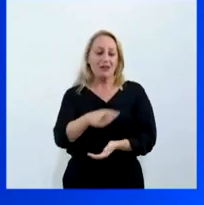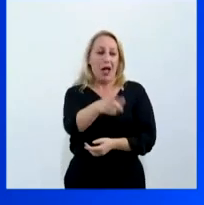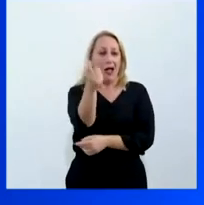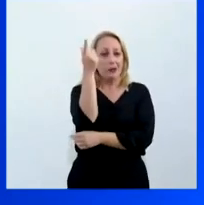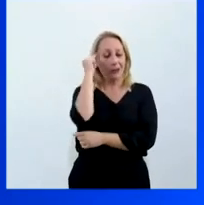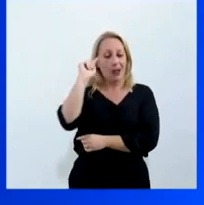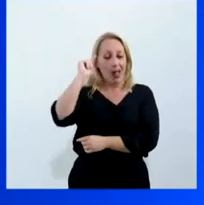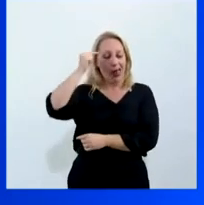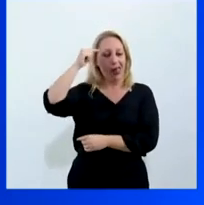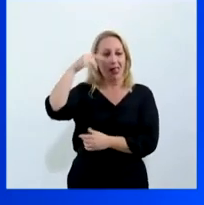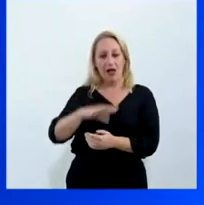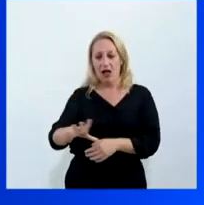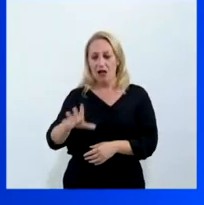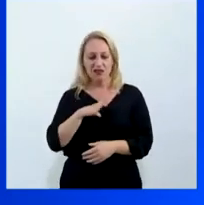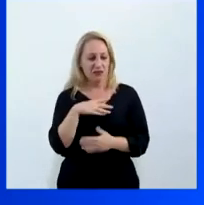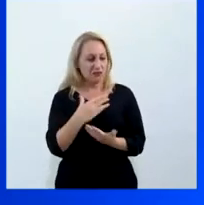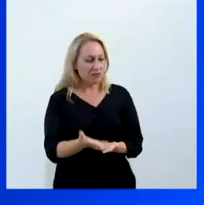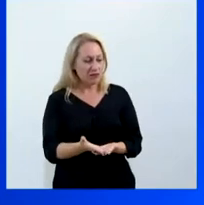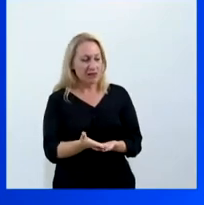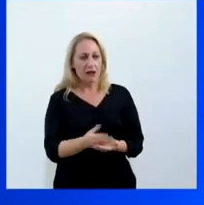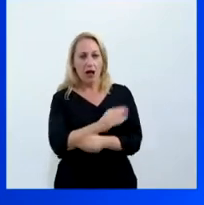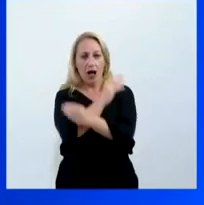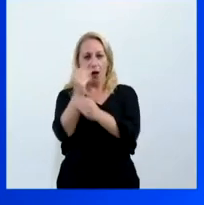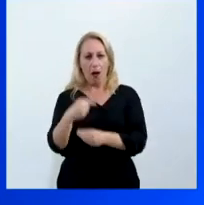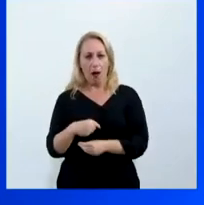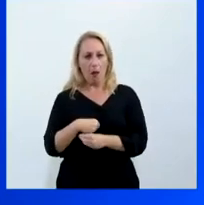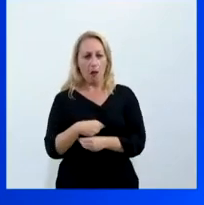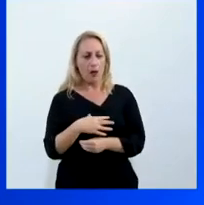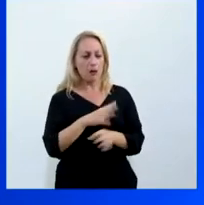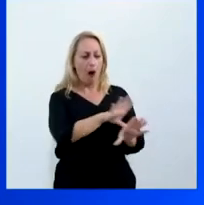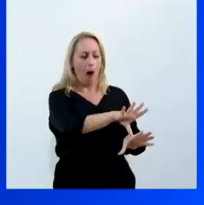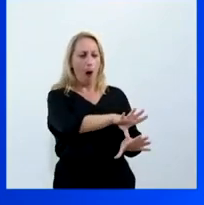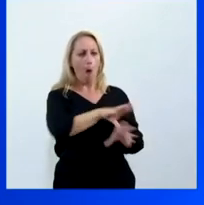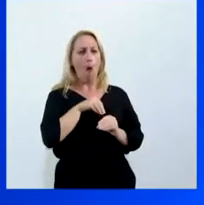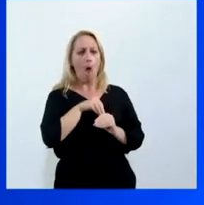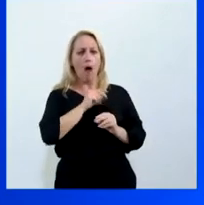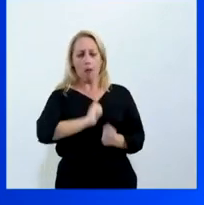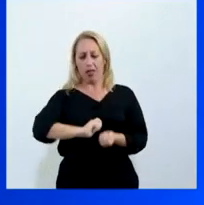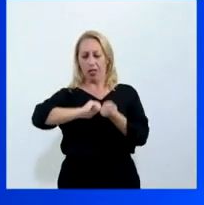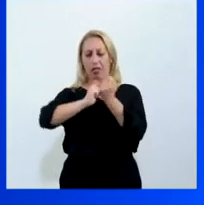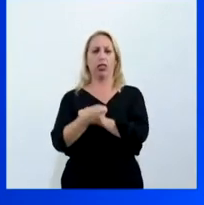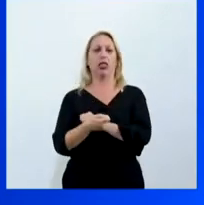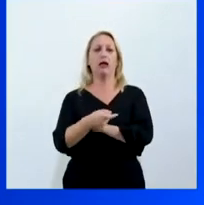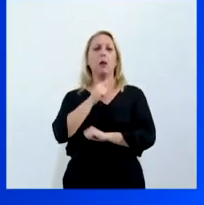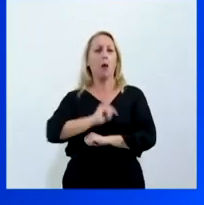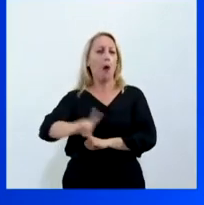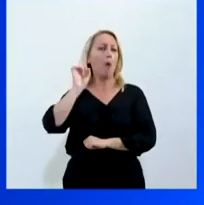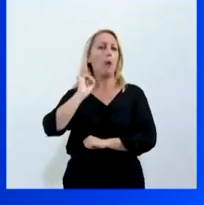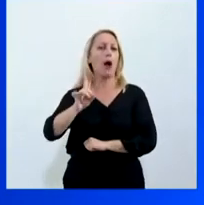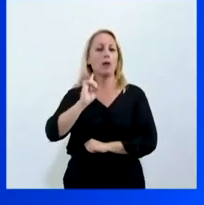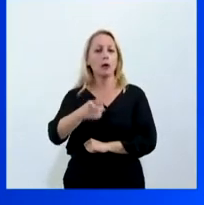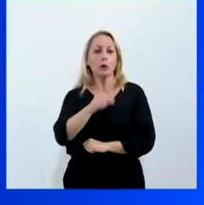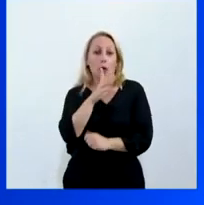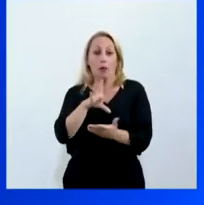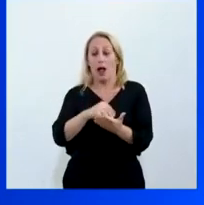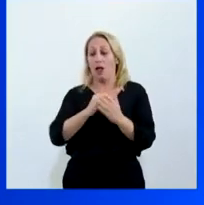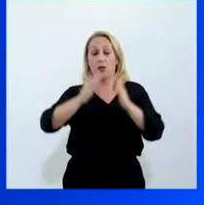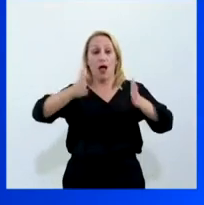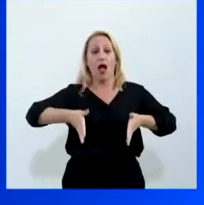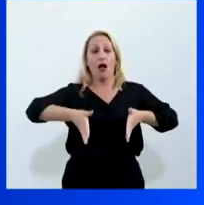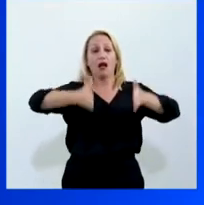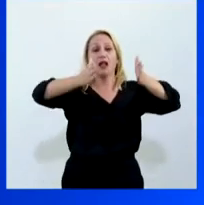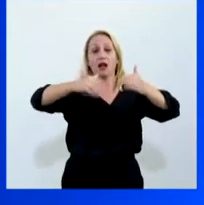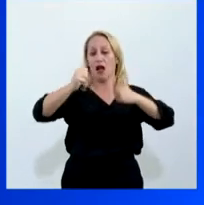τον άλλον, είναι πάρα πολύ εύκολο να καταφύγουν και αυτοί σε μια αντίστοιχη συμπεριφορά. Το βλέπουμε παντού αυτό. Το βλέπουμε και με τη δόμηση, ας